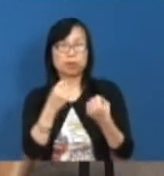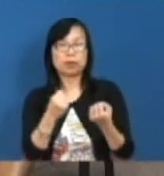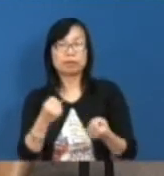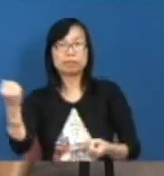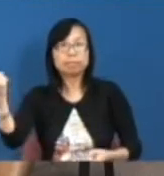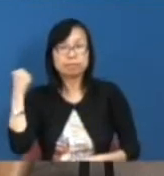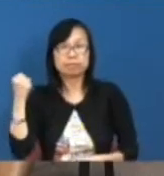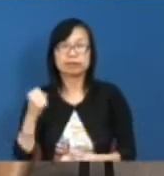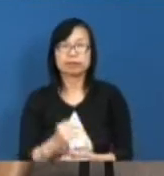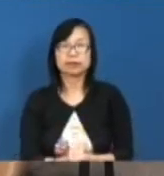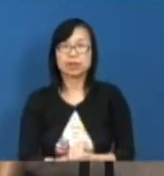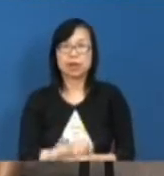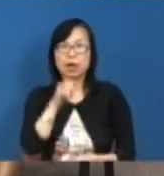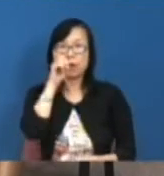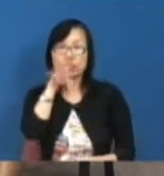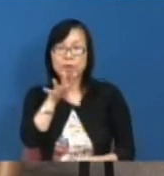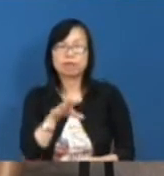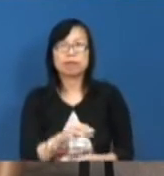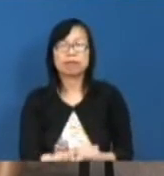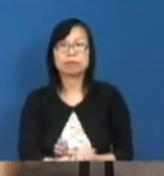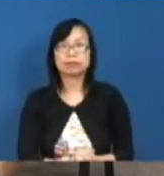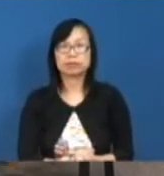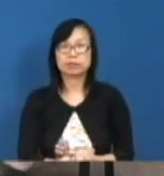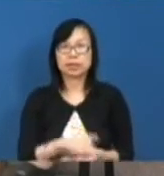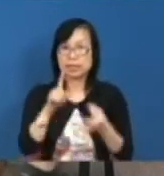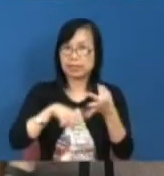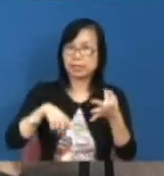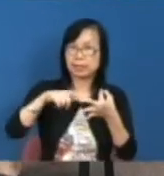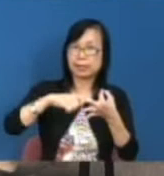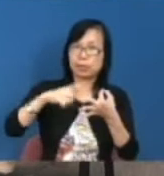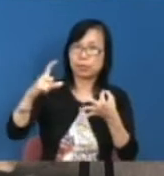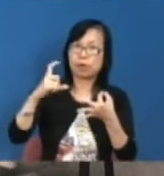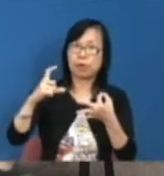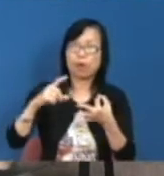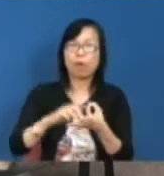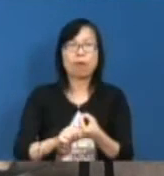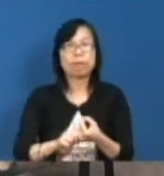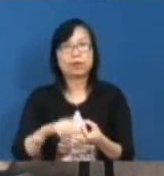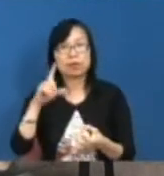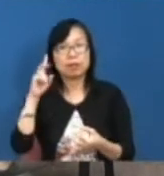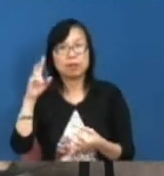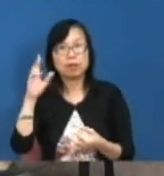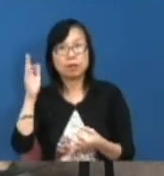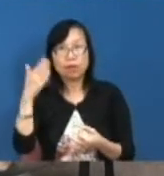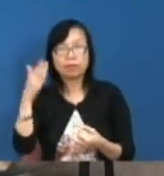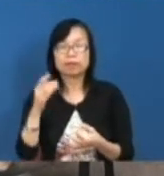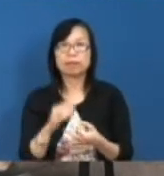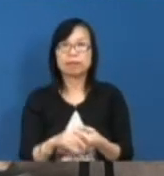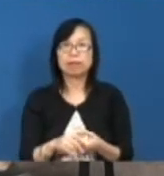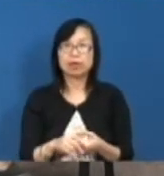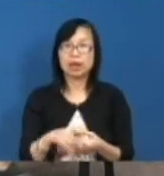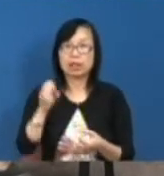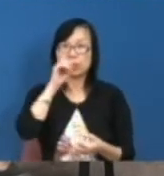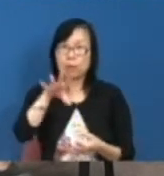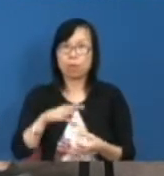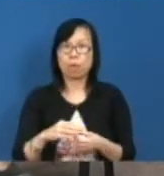先講即係周庸同埋另外一位梁家榮講嘅暴力先啦。 我一陣先講。而家呢位梁黃國